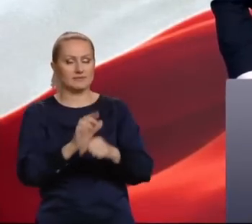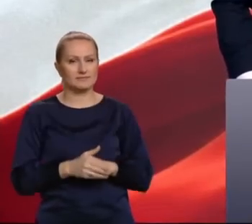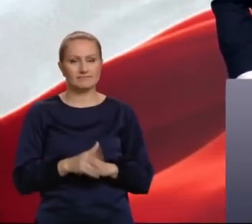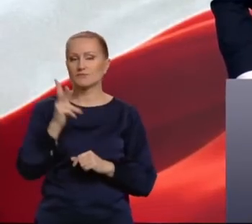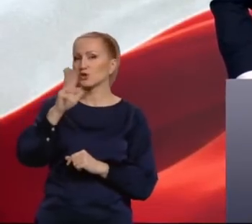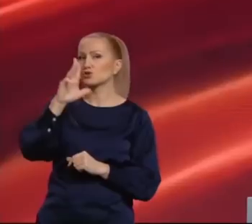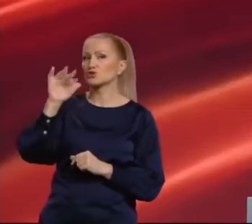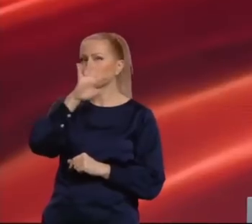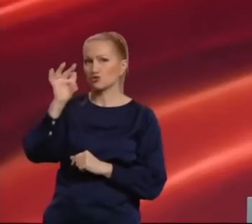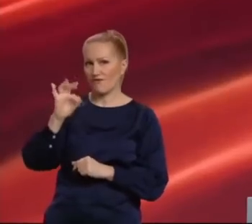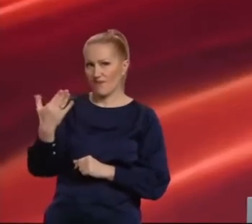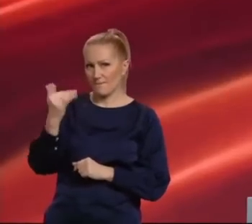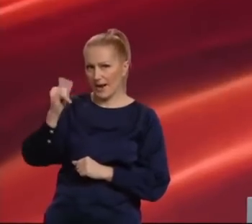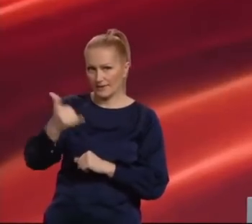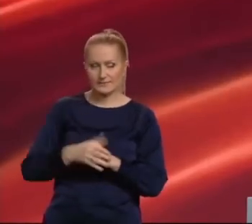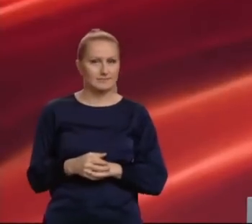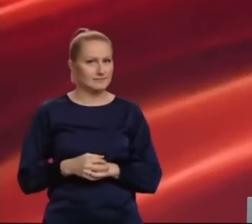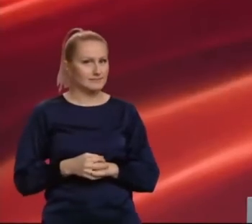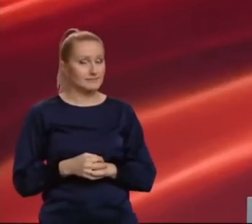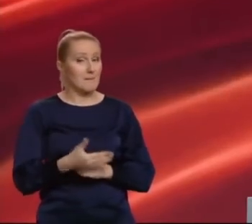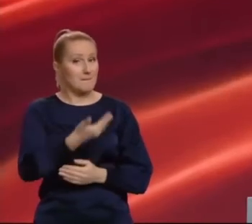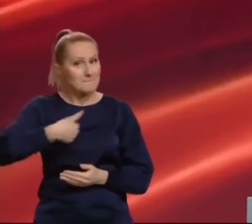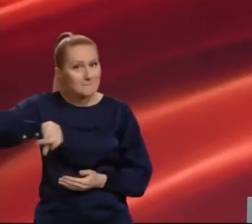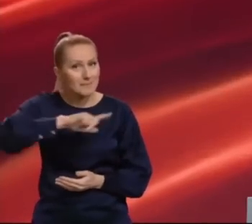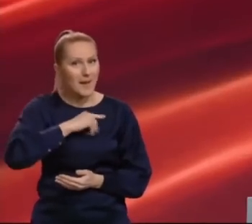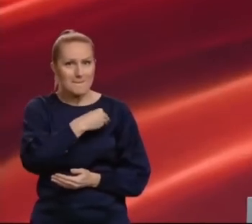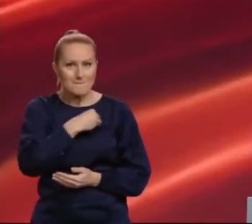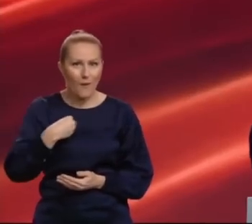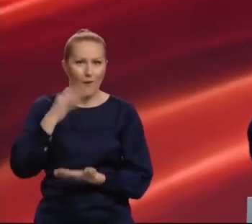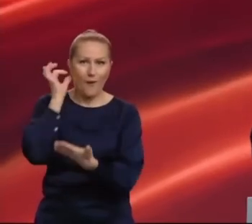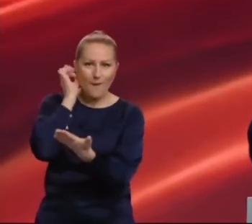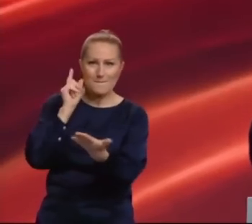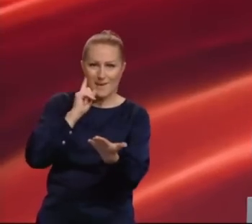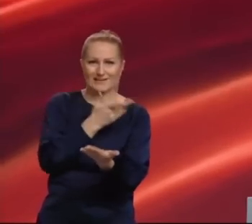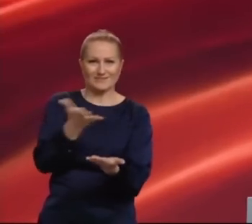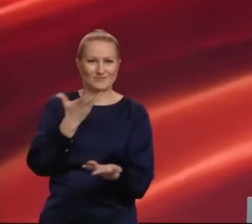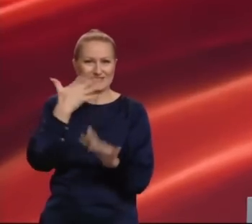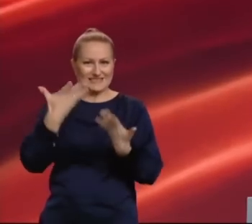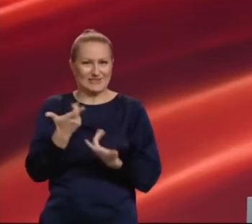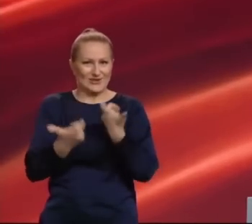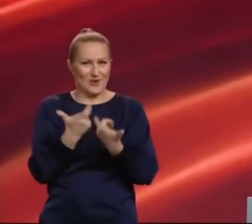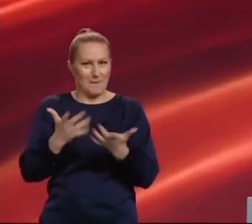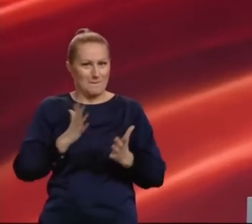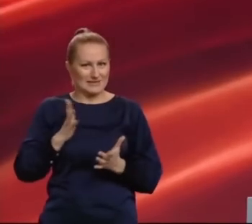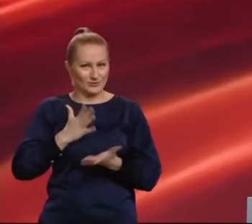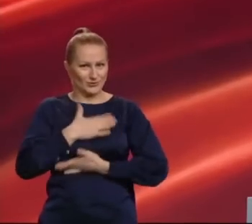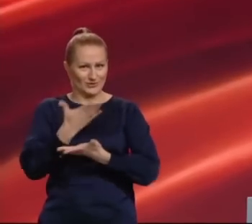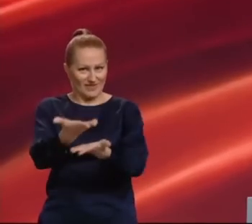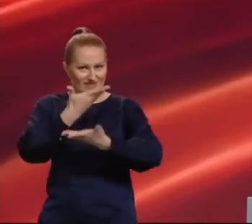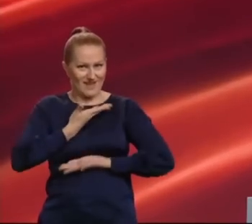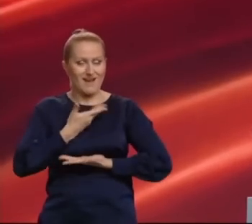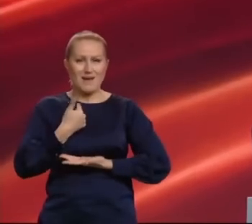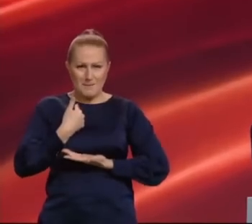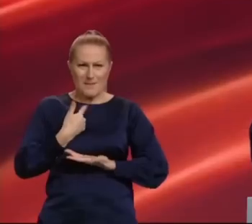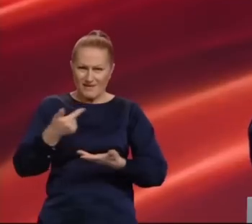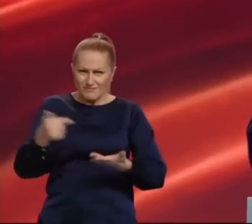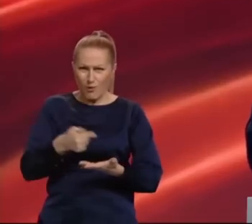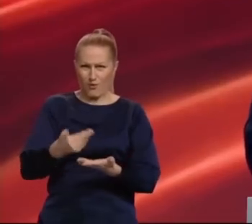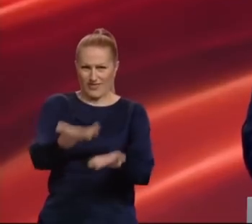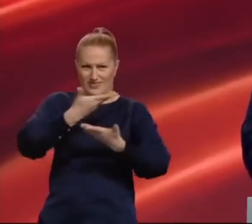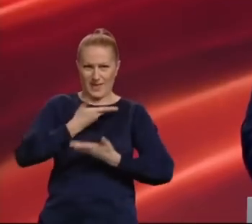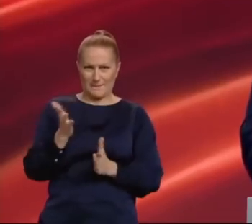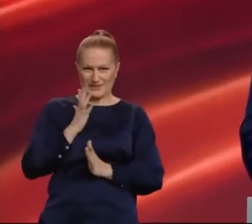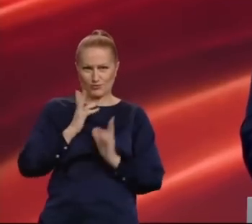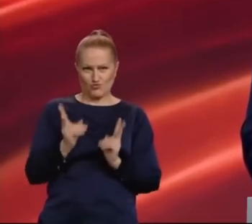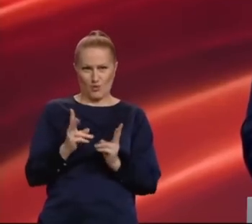kandydował. My, Polki i Polacy, chcemy się czuć bezpiecznie. My naprawdę zasługujemy na normalną, bezpieczną Polskę. Byliśmy